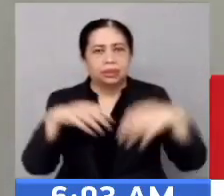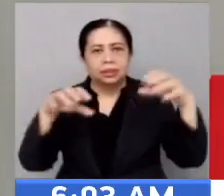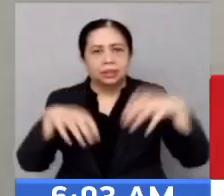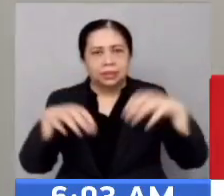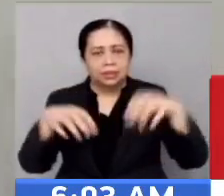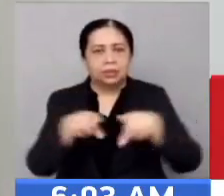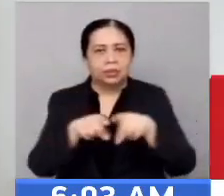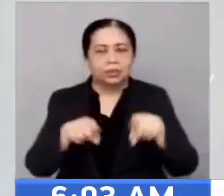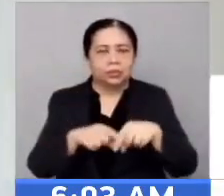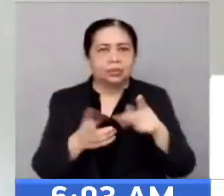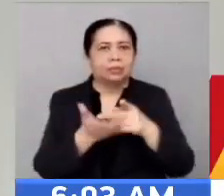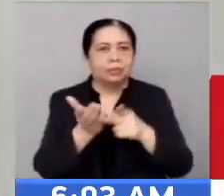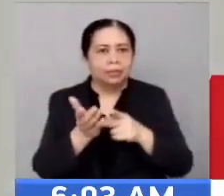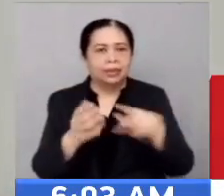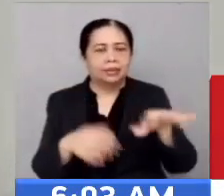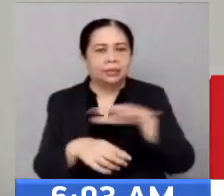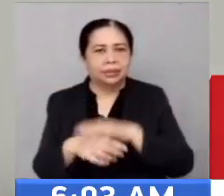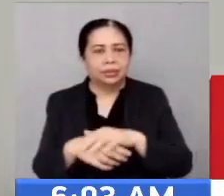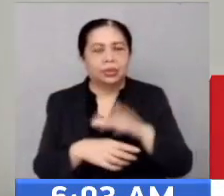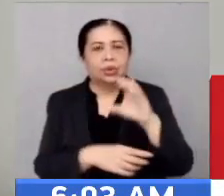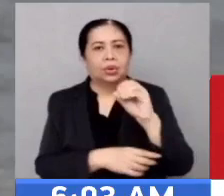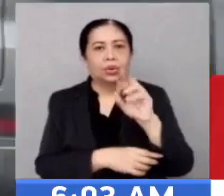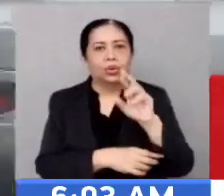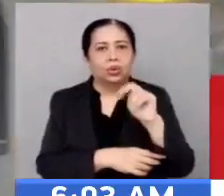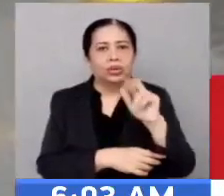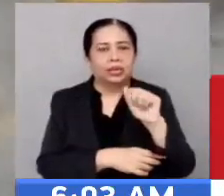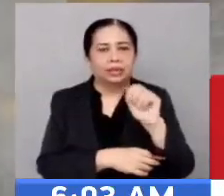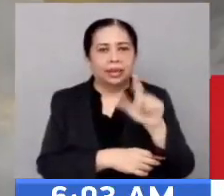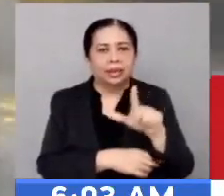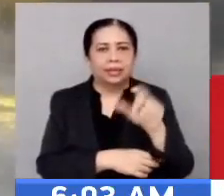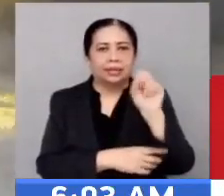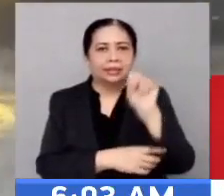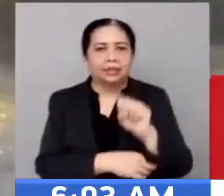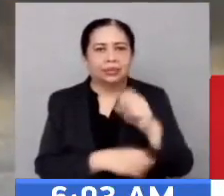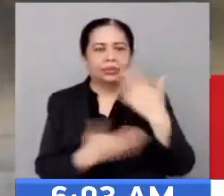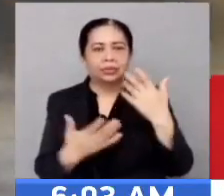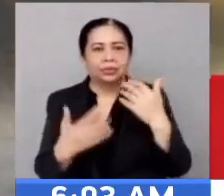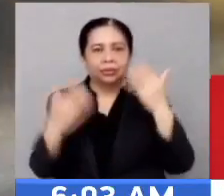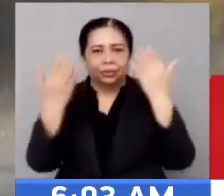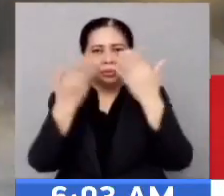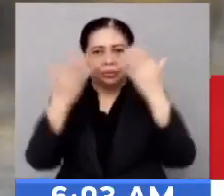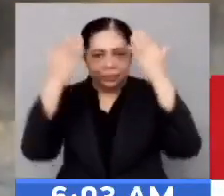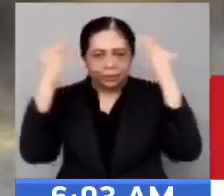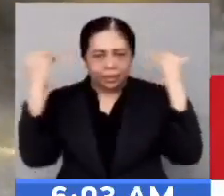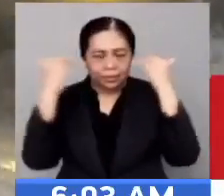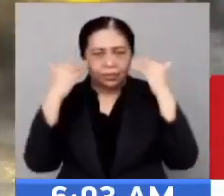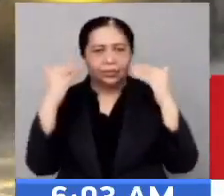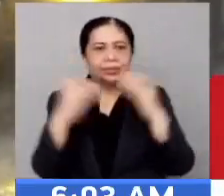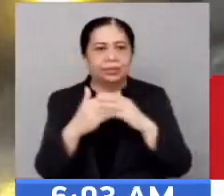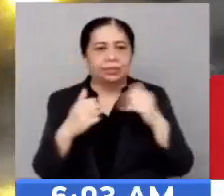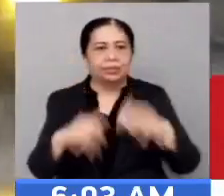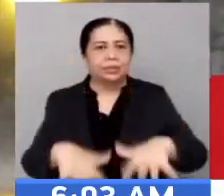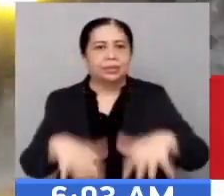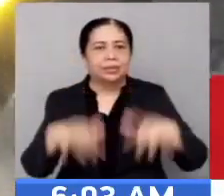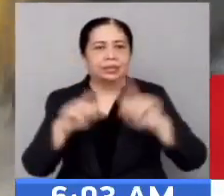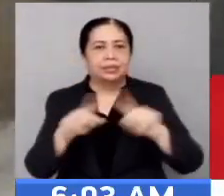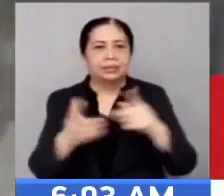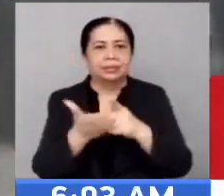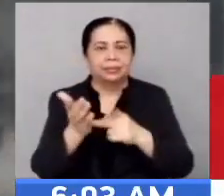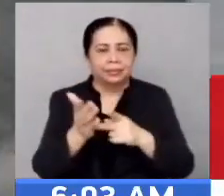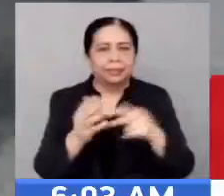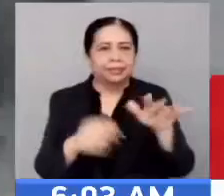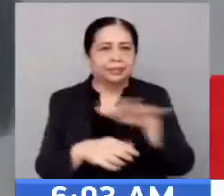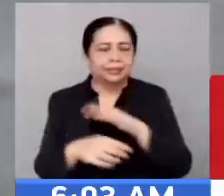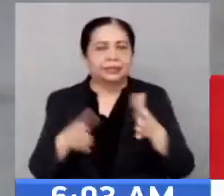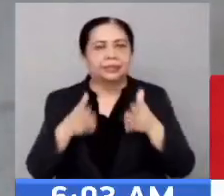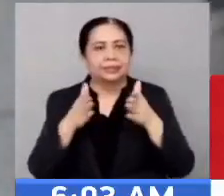ng Coronadal sa South Cotabato. Umapaw ang ilang kanal na nagdulot ng pagbaha sa ilang pangunahing kalsada. Pahirapan